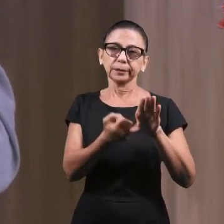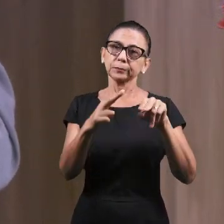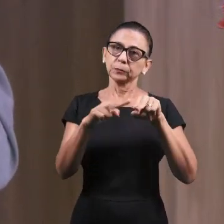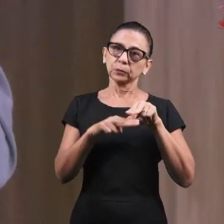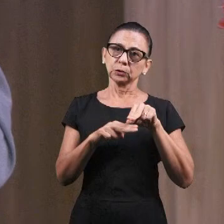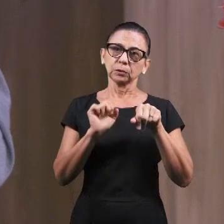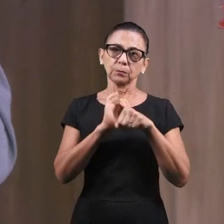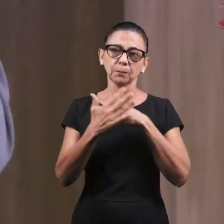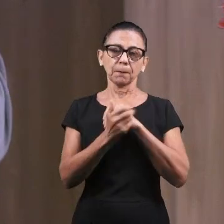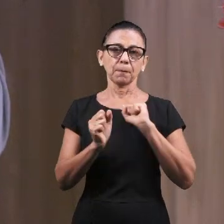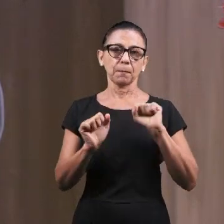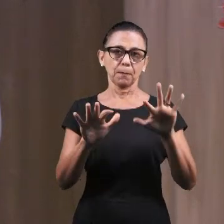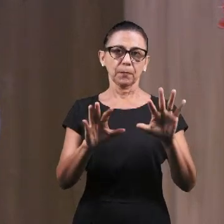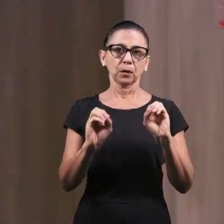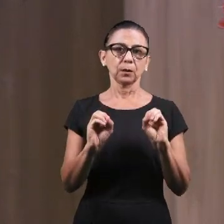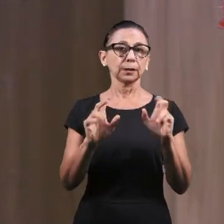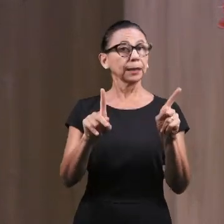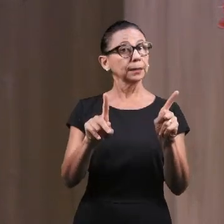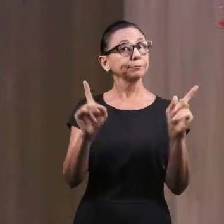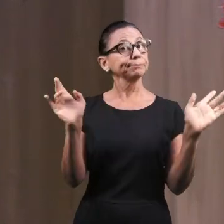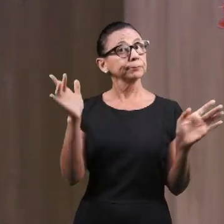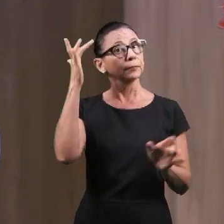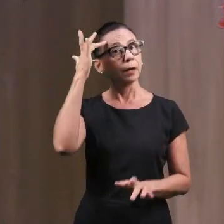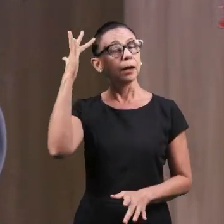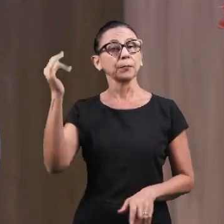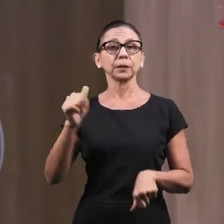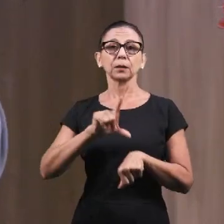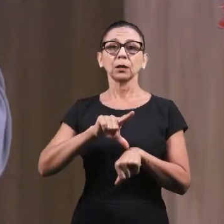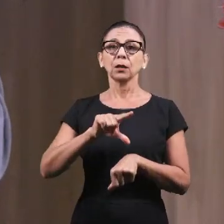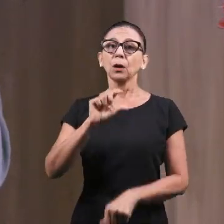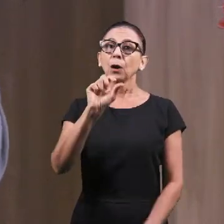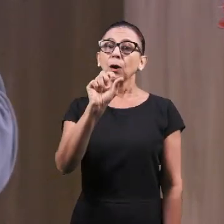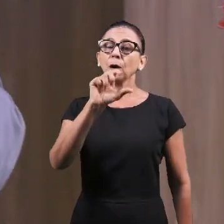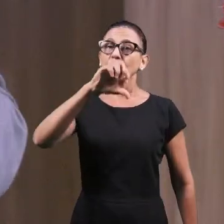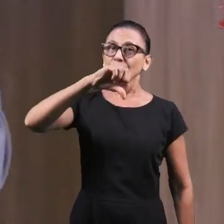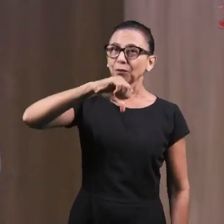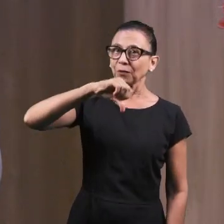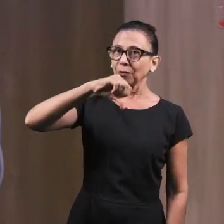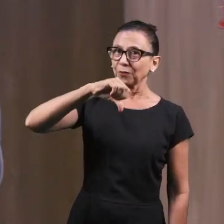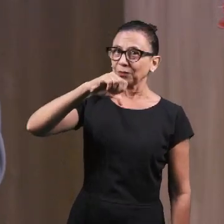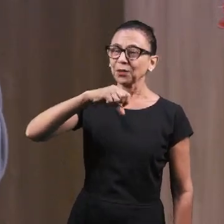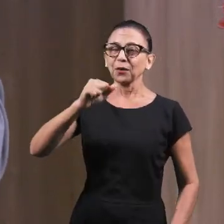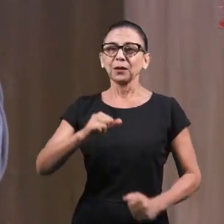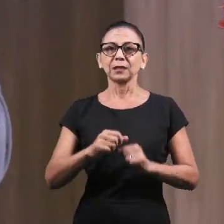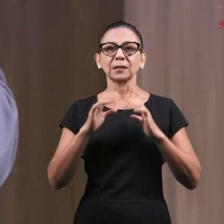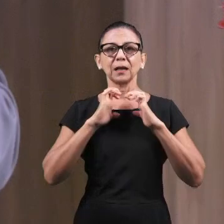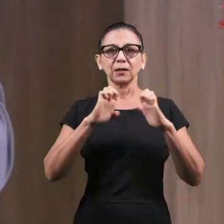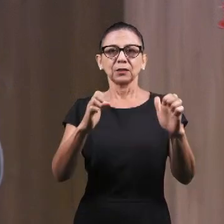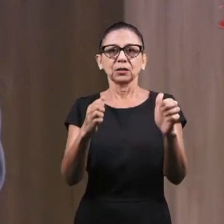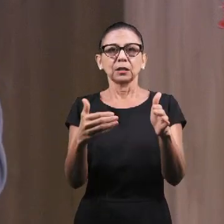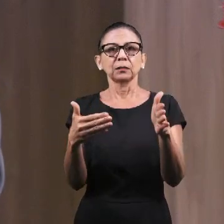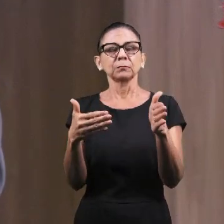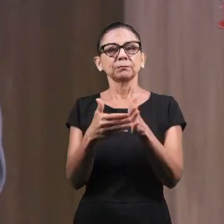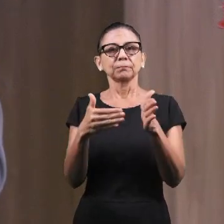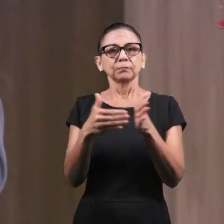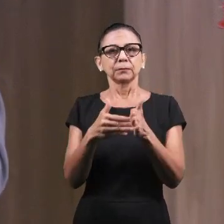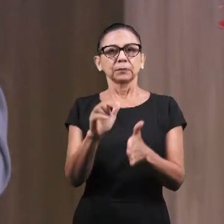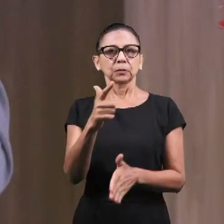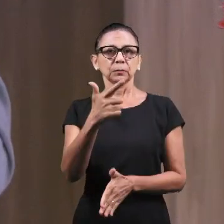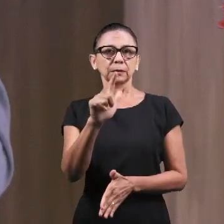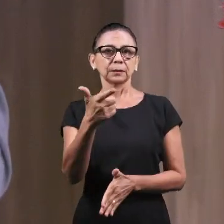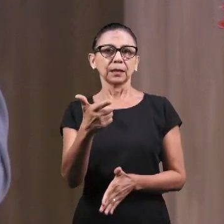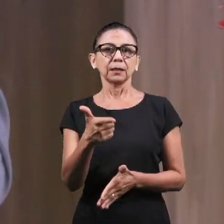cultes présentiels à cause de la pandémie. Et demain, à 21h, l'Évangile sans frontières aussi, nous allons divulguer à travers les